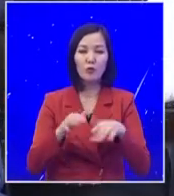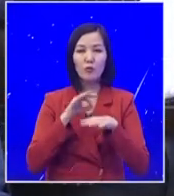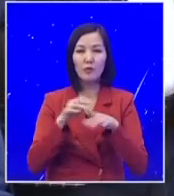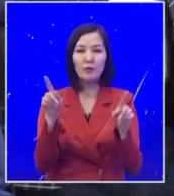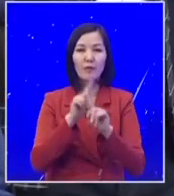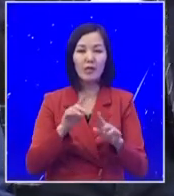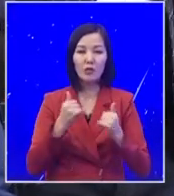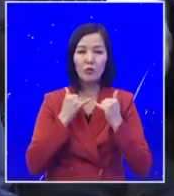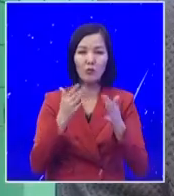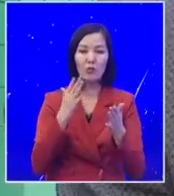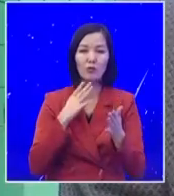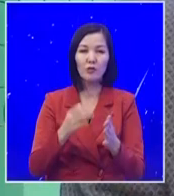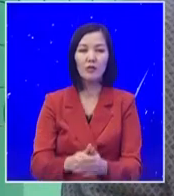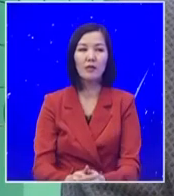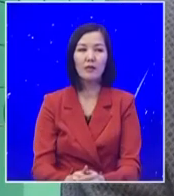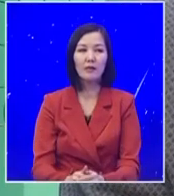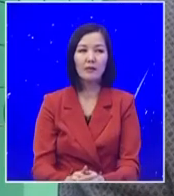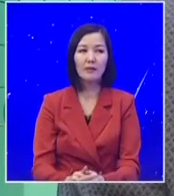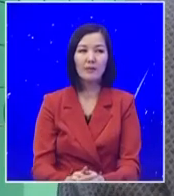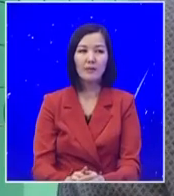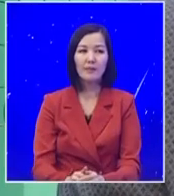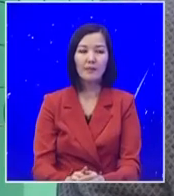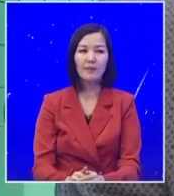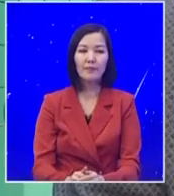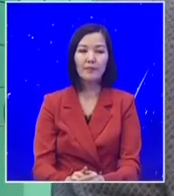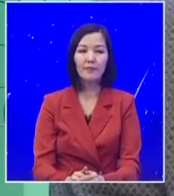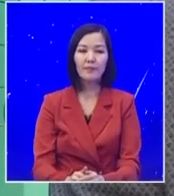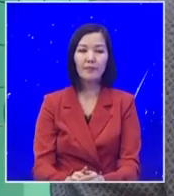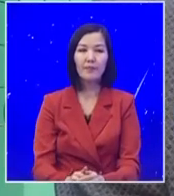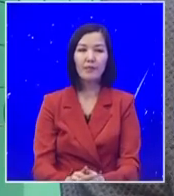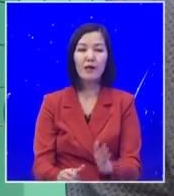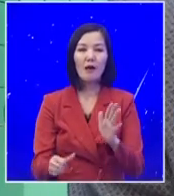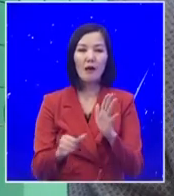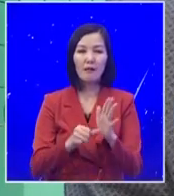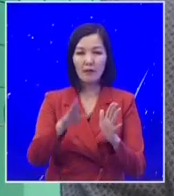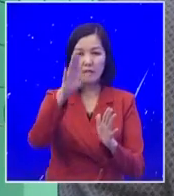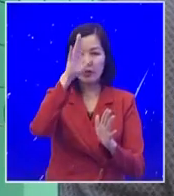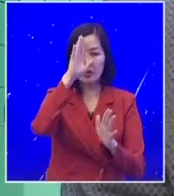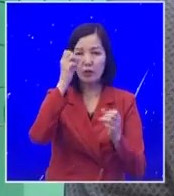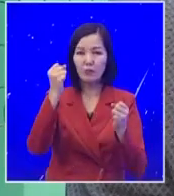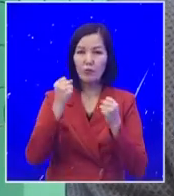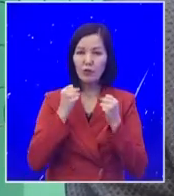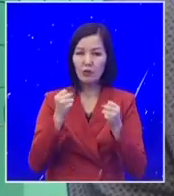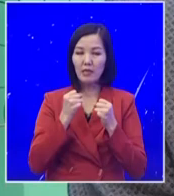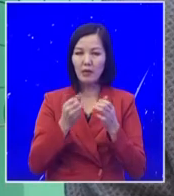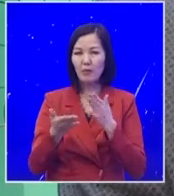ерекше құрмет көрсетті. Бір семейден шыққан ағайында 6 жігіт осы спорт залдың бір кездегі